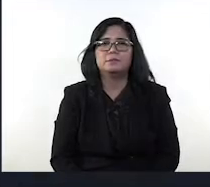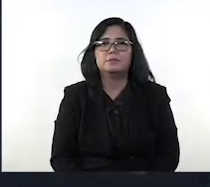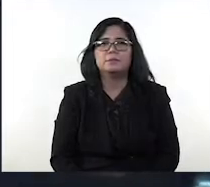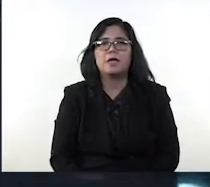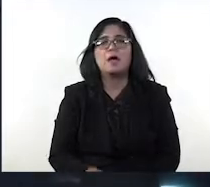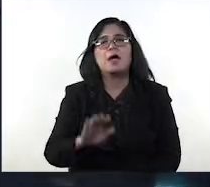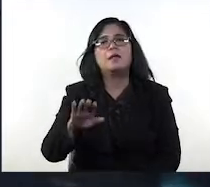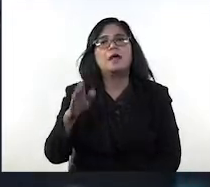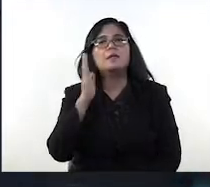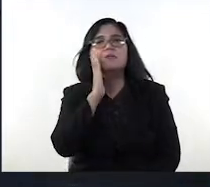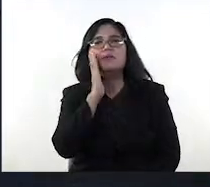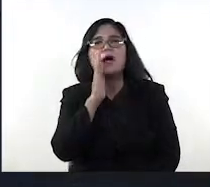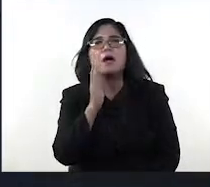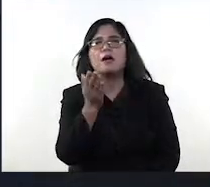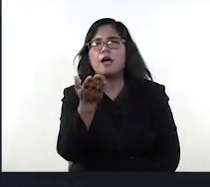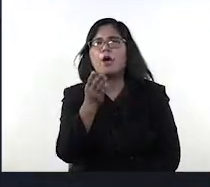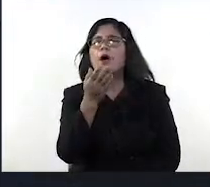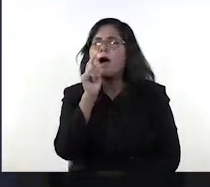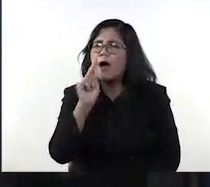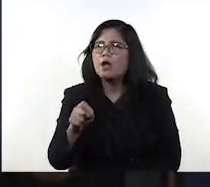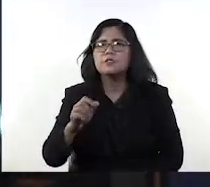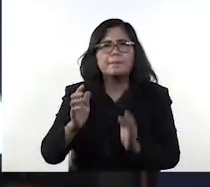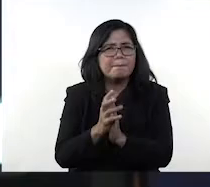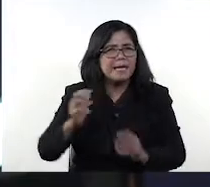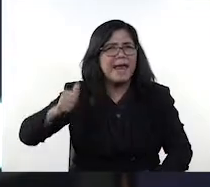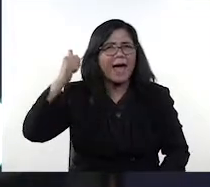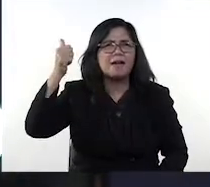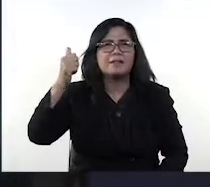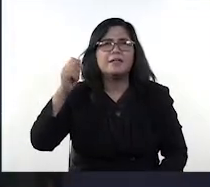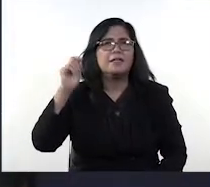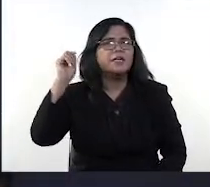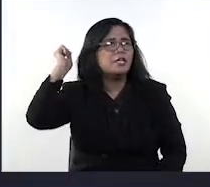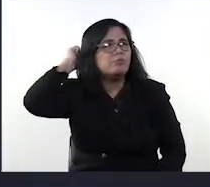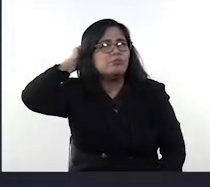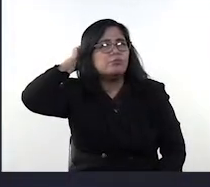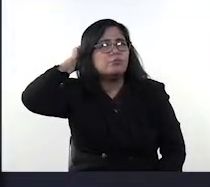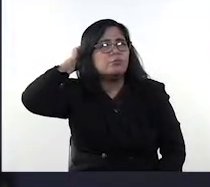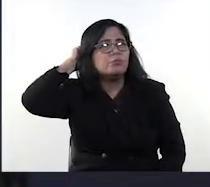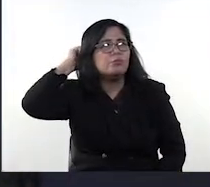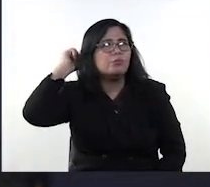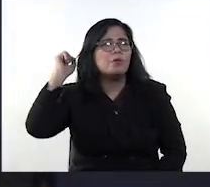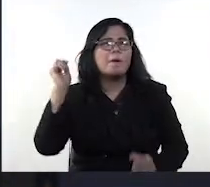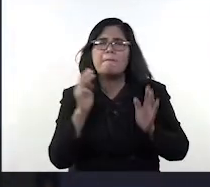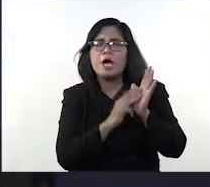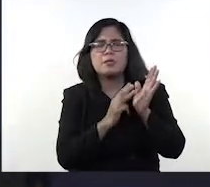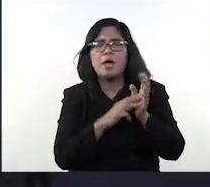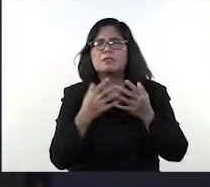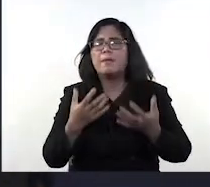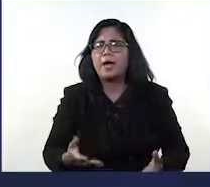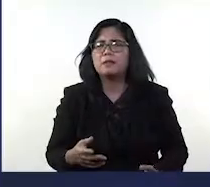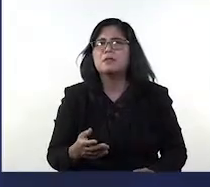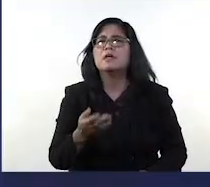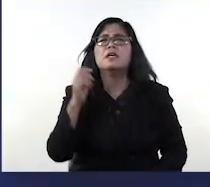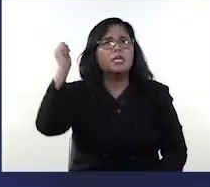Hai adik-adik mudah engkau harus Monas Hai ibu Hai ditengah pergumulanmu yang berat itu harus